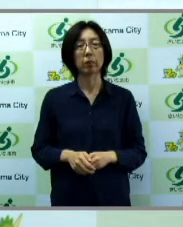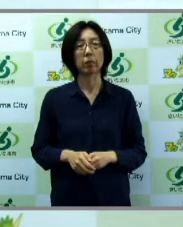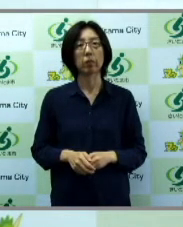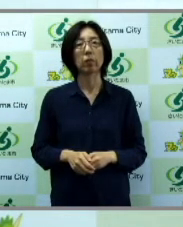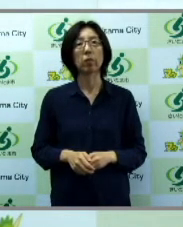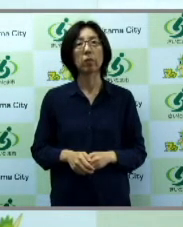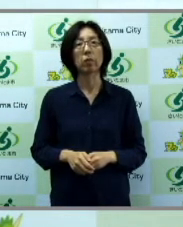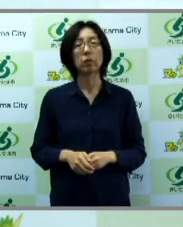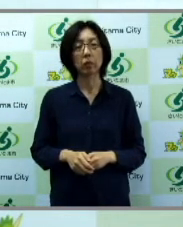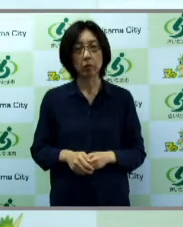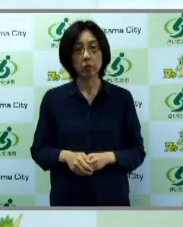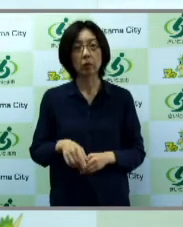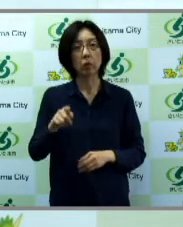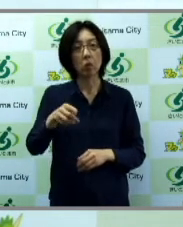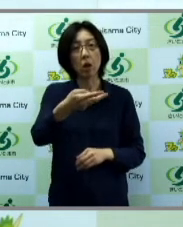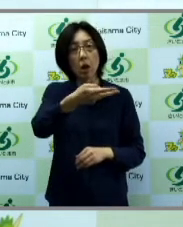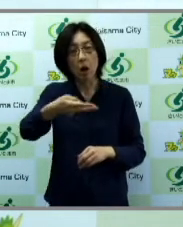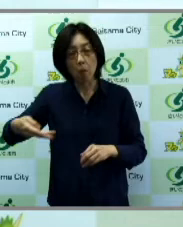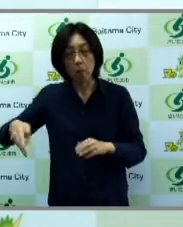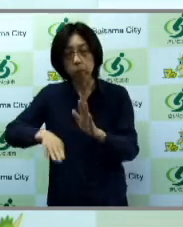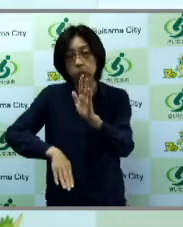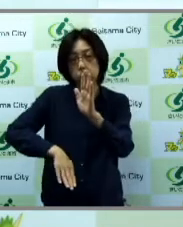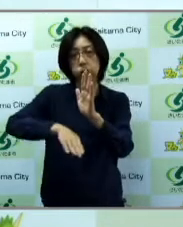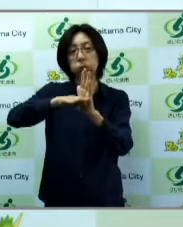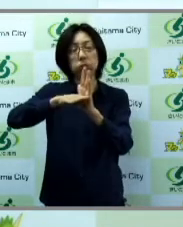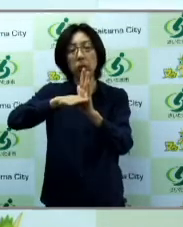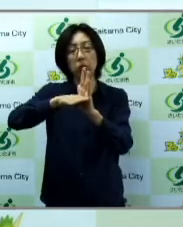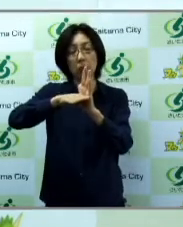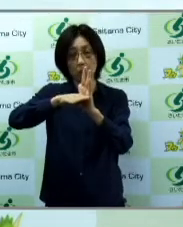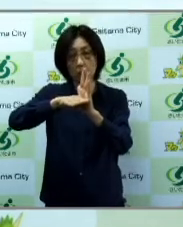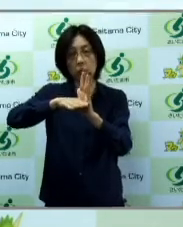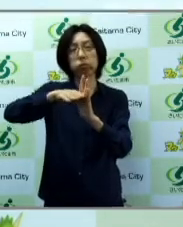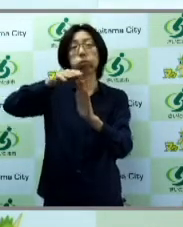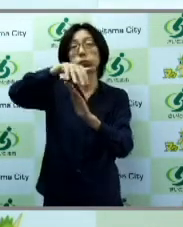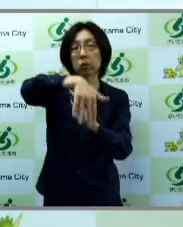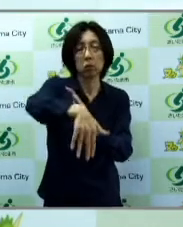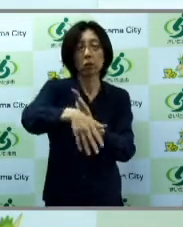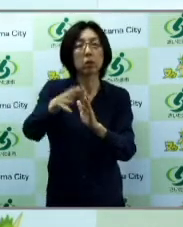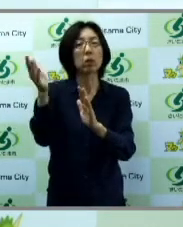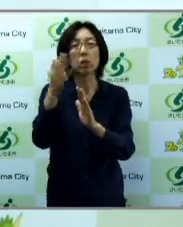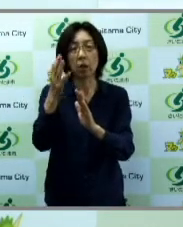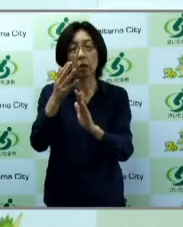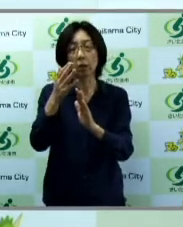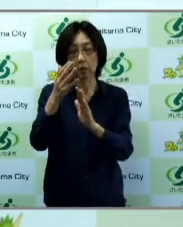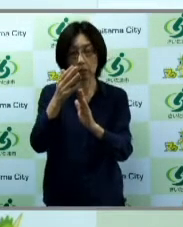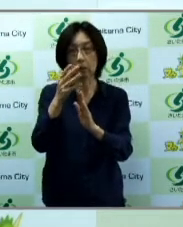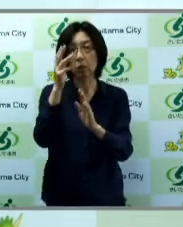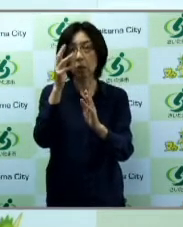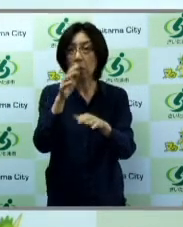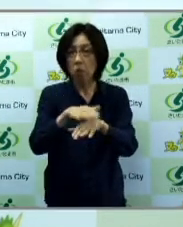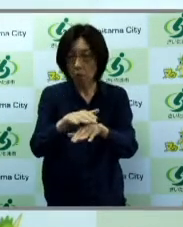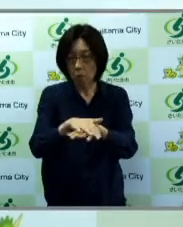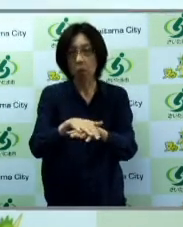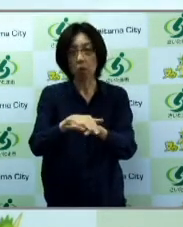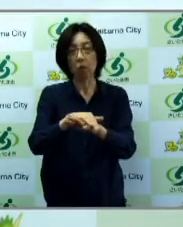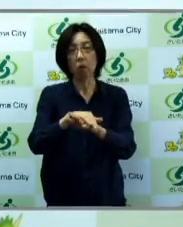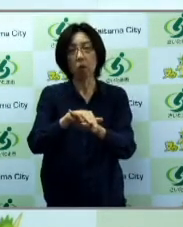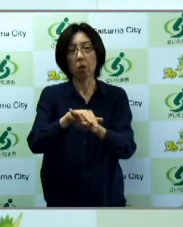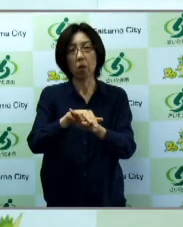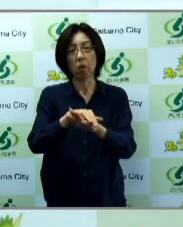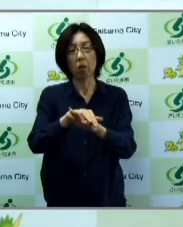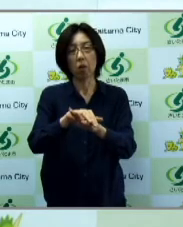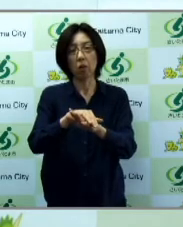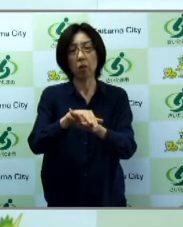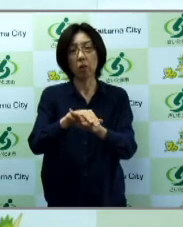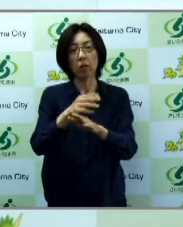現状とか進捗状況はどうなのかっていう、もう今年またこの秋に起きるっていう可能性も、あると